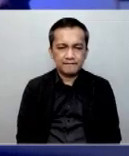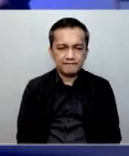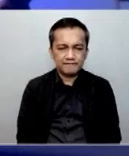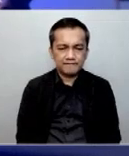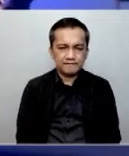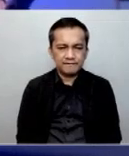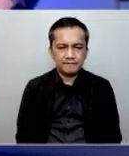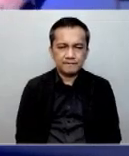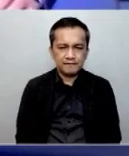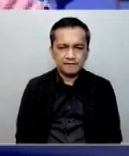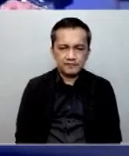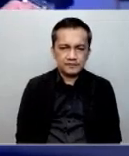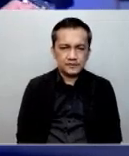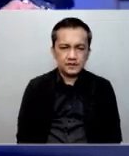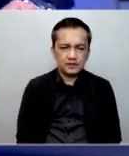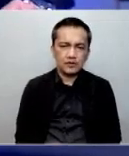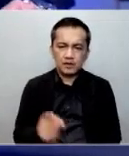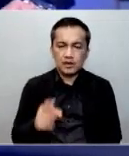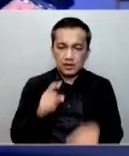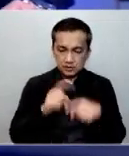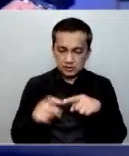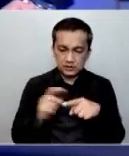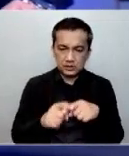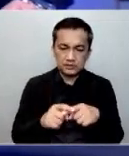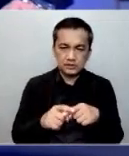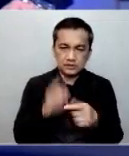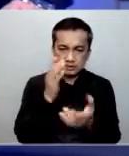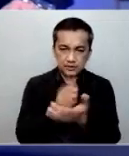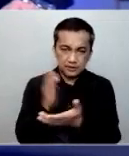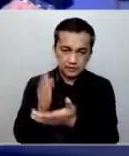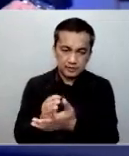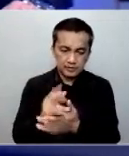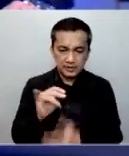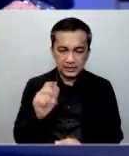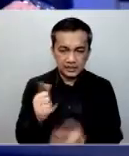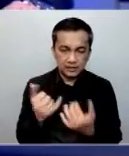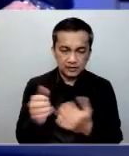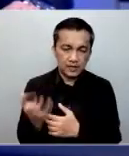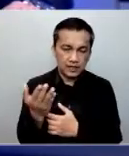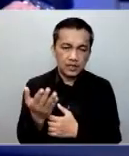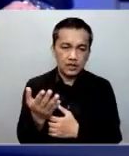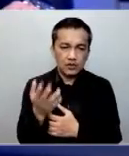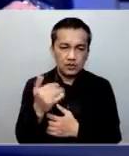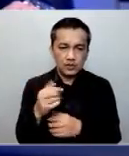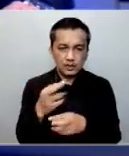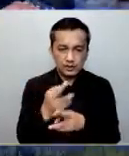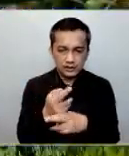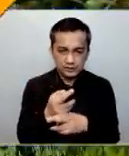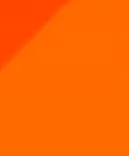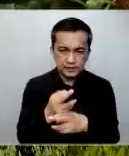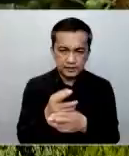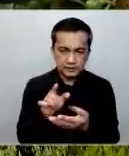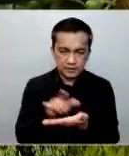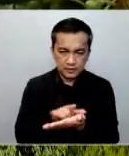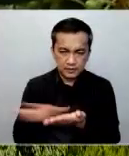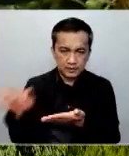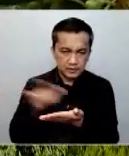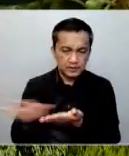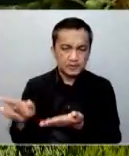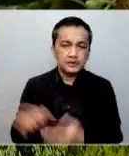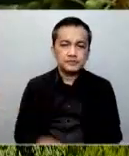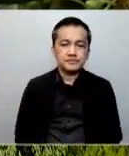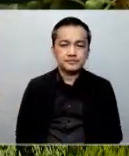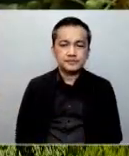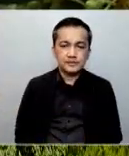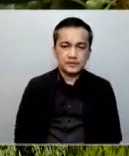Iral na power service interruption sa NAIA Terminal 3 ngayong umaga para yan sa maintenance ng paliparan. Live mula sa NAIA